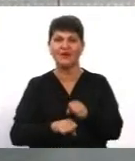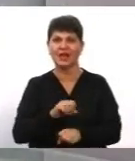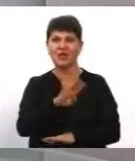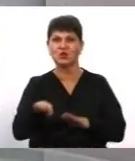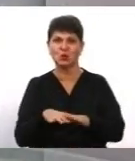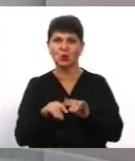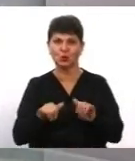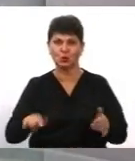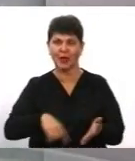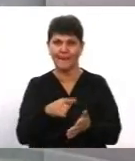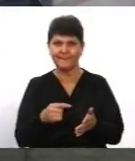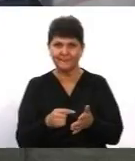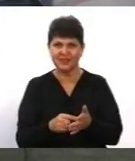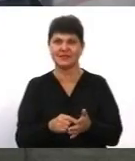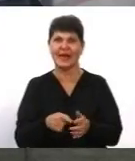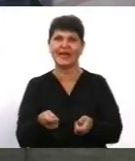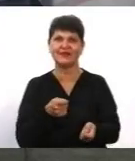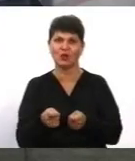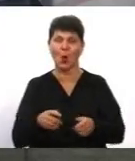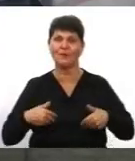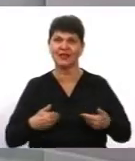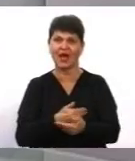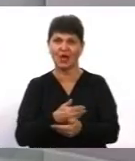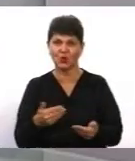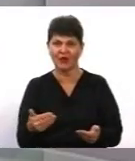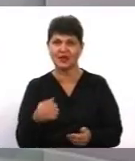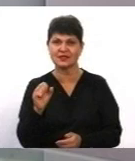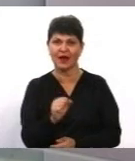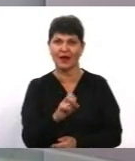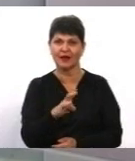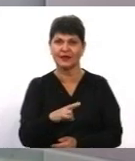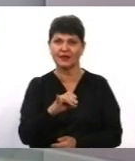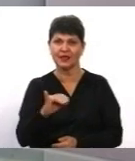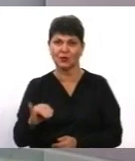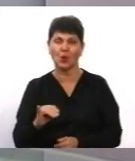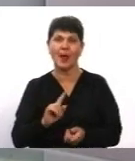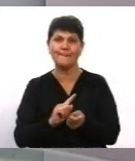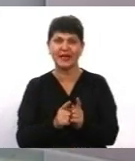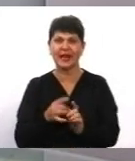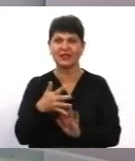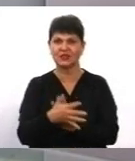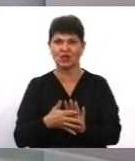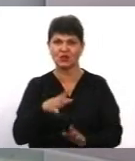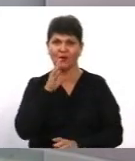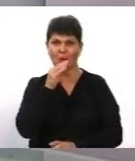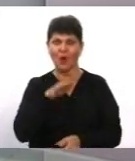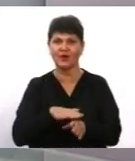міста Вінниці. Вітаю вас, Андрію. Сурдопереклад нашої розмови здійснює Марина Нікітіна,